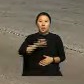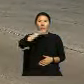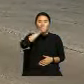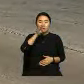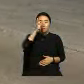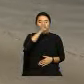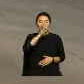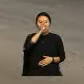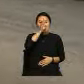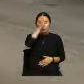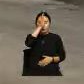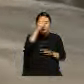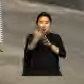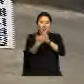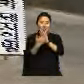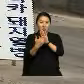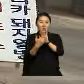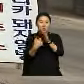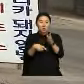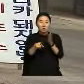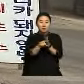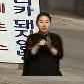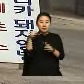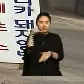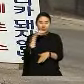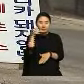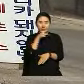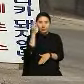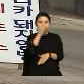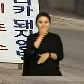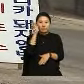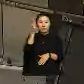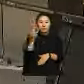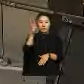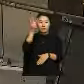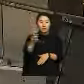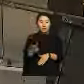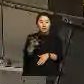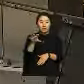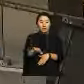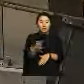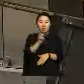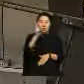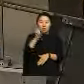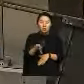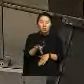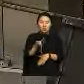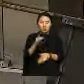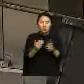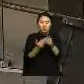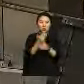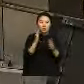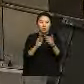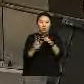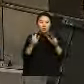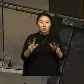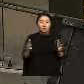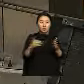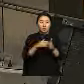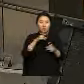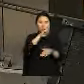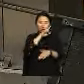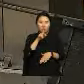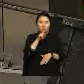아프리카 돼지 열병의 유입을 막기 위해 철통 방역에 나선 포천시. 파주에서 최초 발생 이후 현재까지